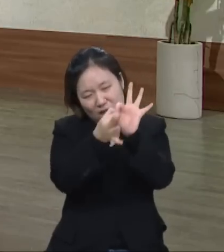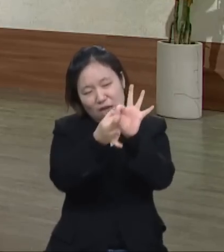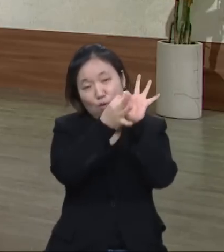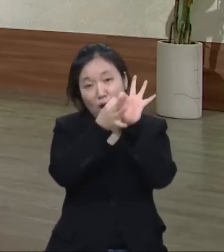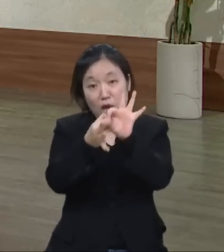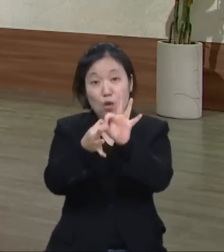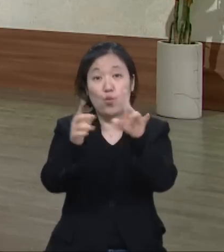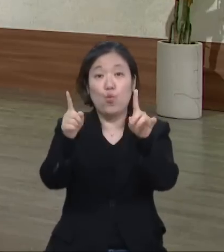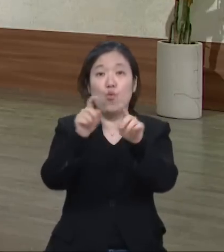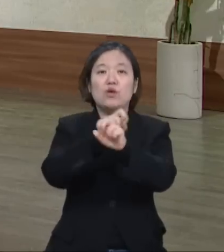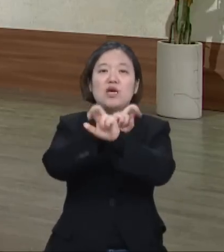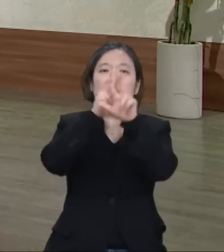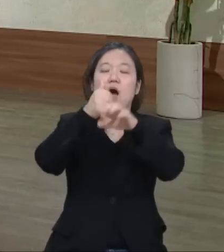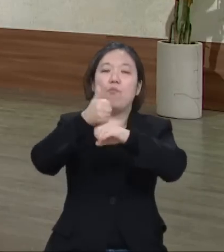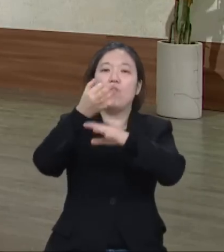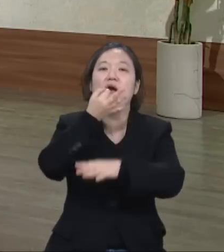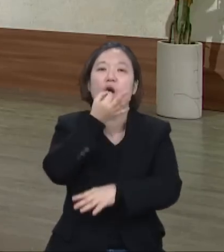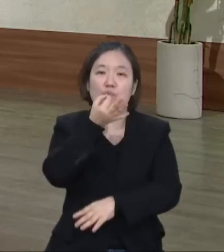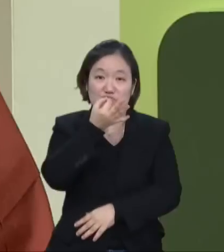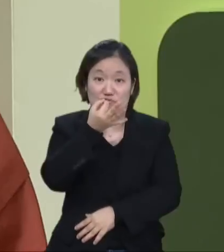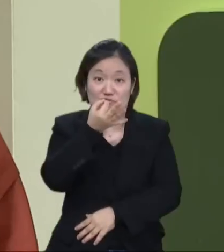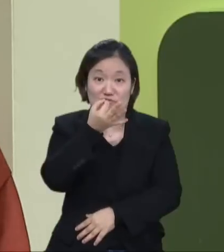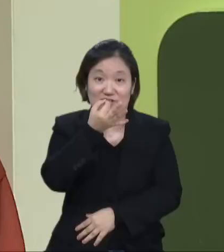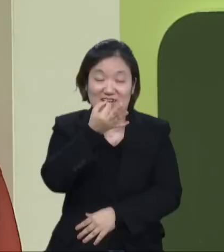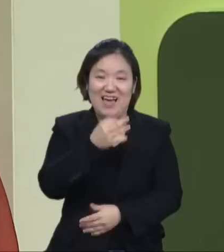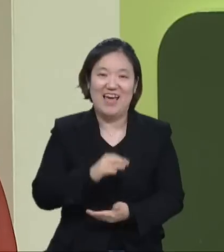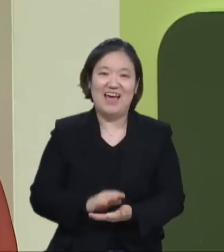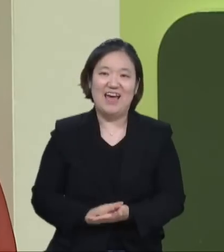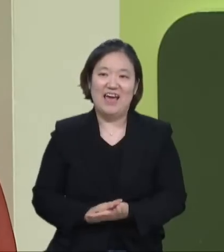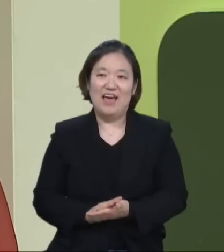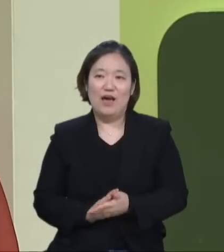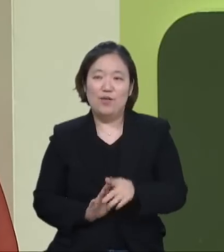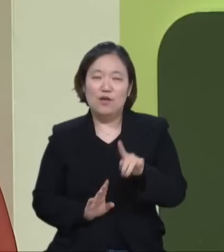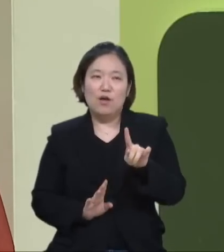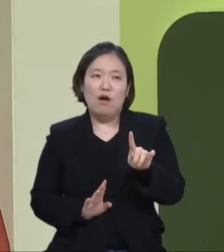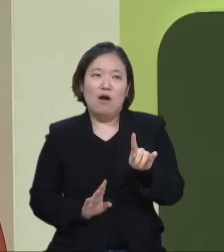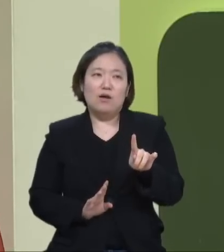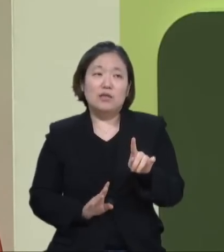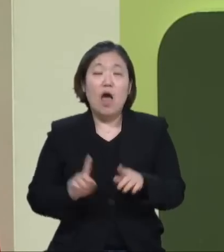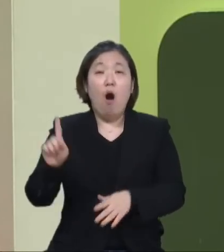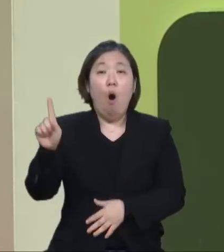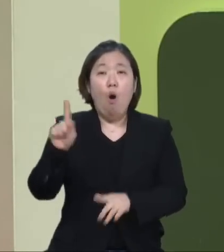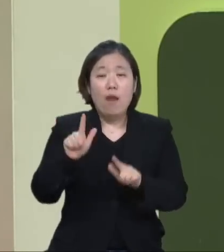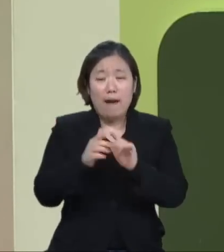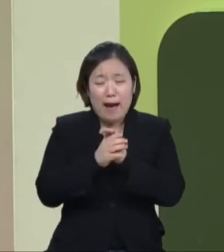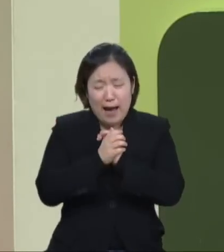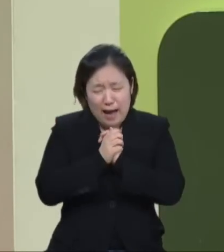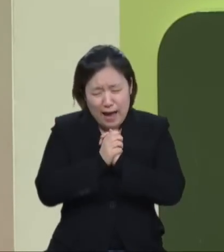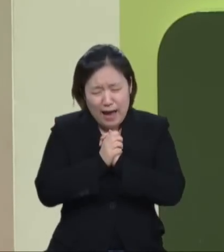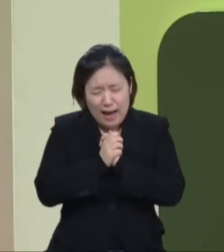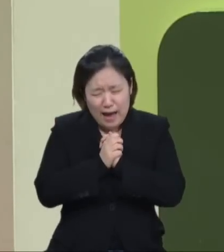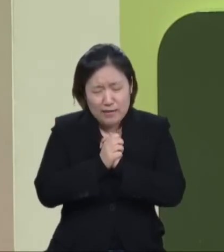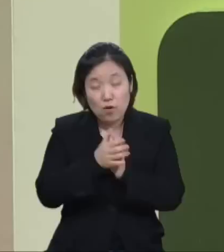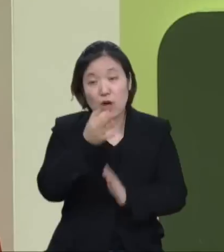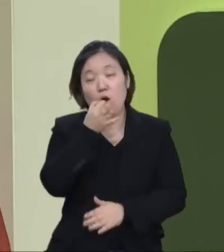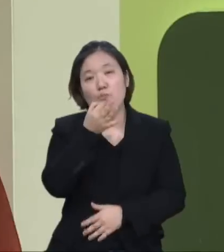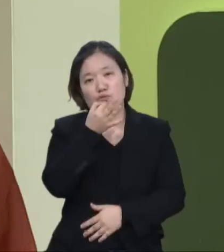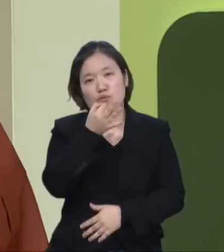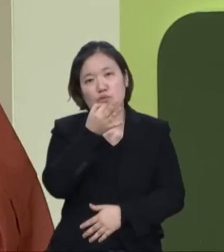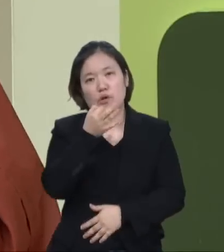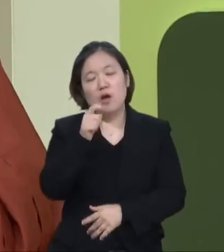지장보살을 염불하다가 그렇게 지장보살을 간절하게 간절하게 염불했을 때